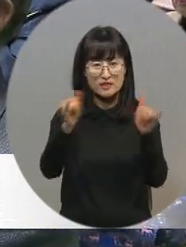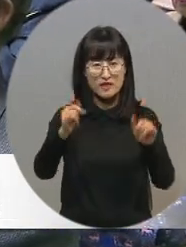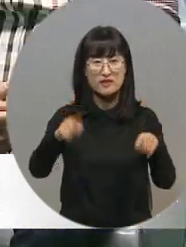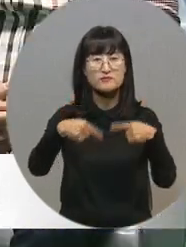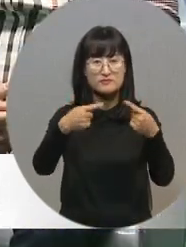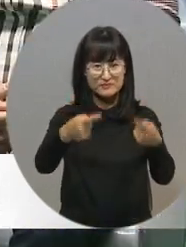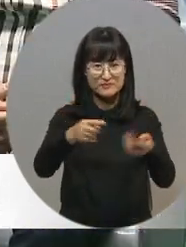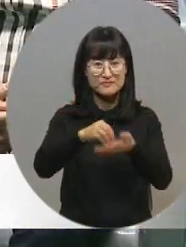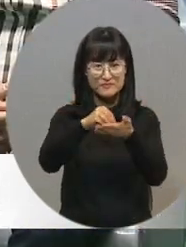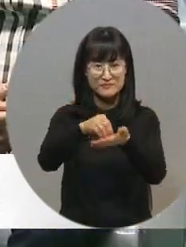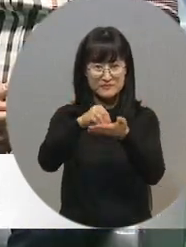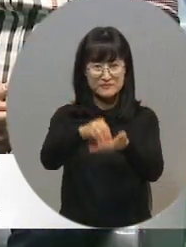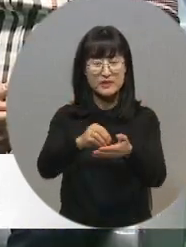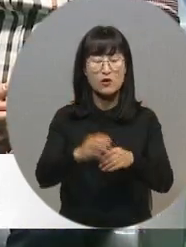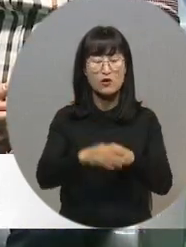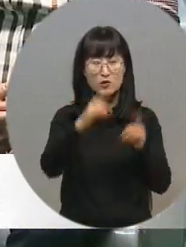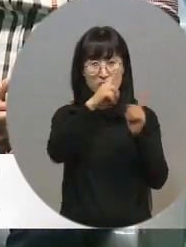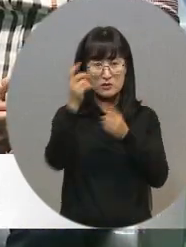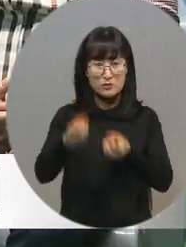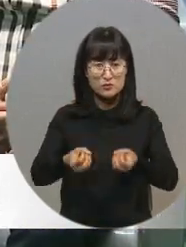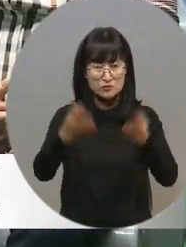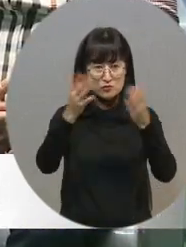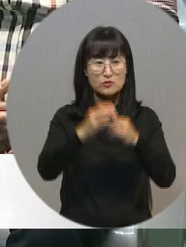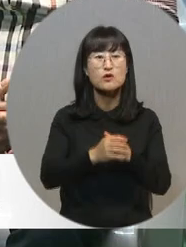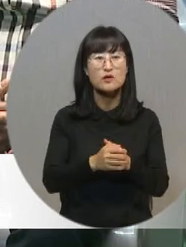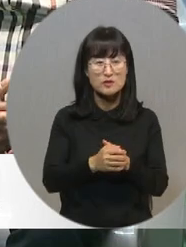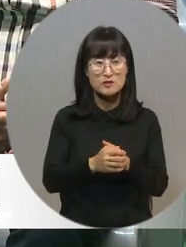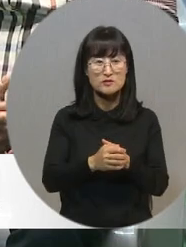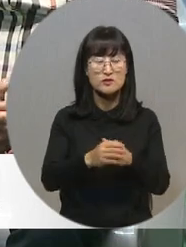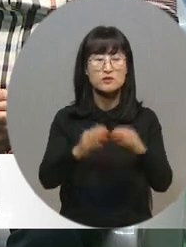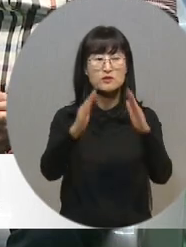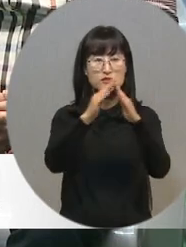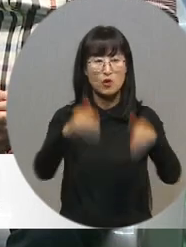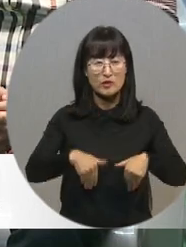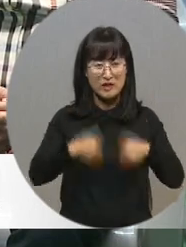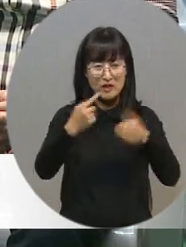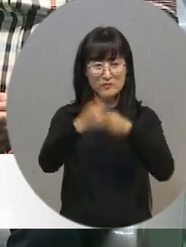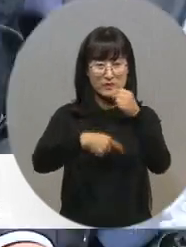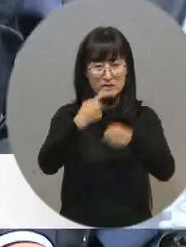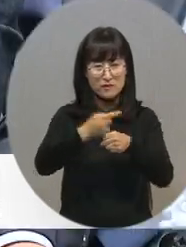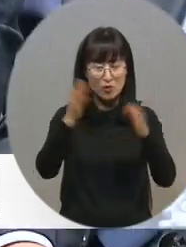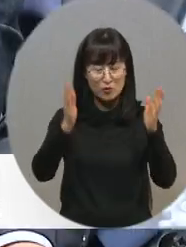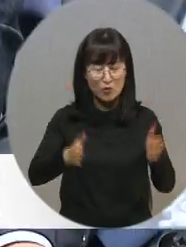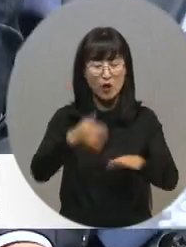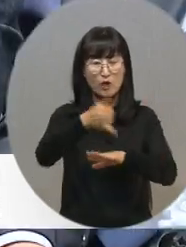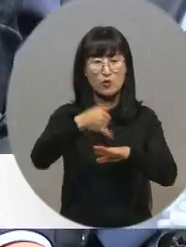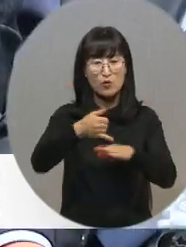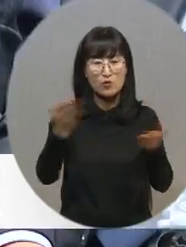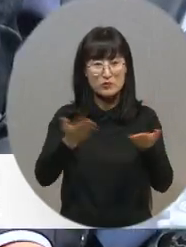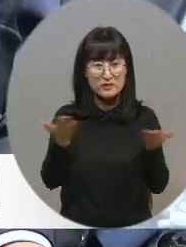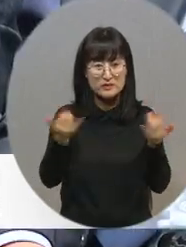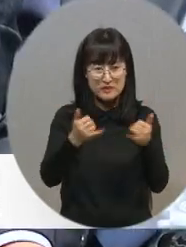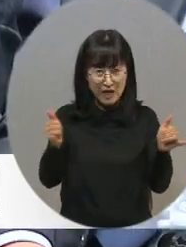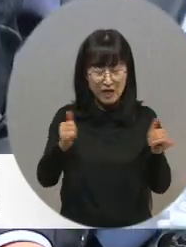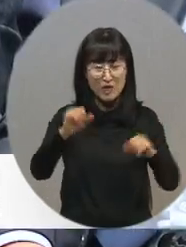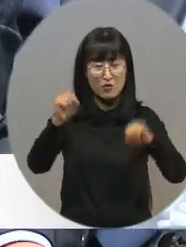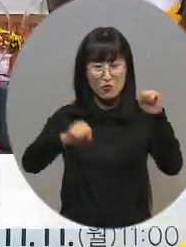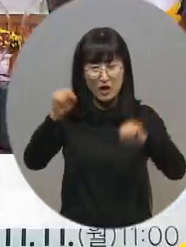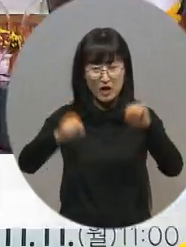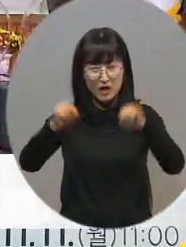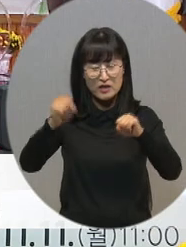참석했습니다. 기념식은 한 해 동안 전남의 농촌을 지켜온 농업인의 헌신을 담은 주제 영상을